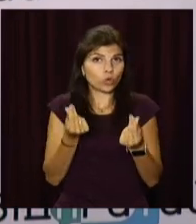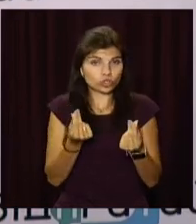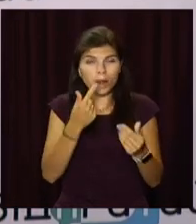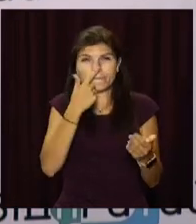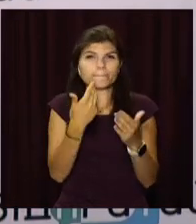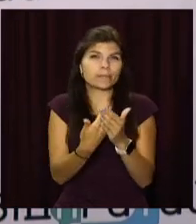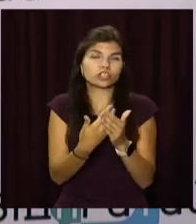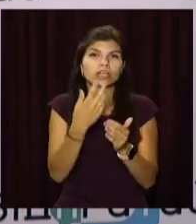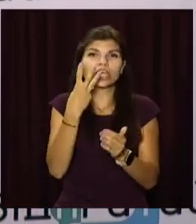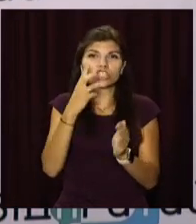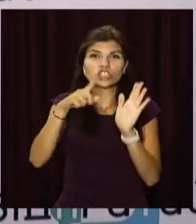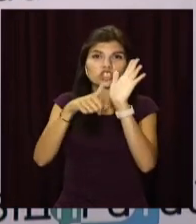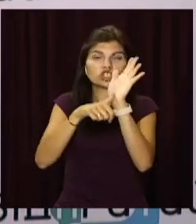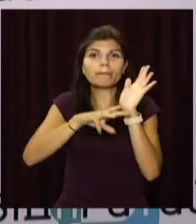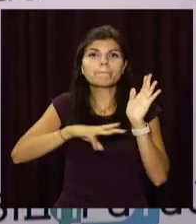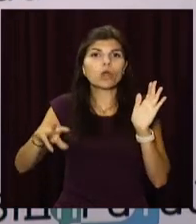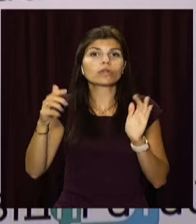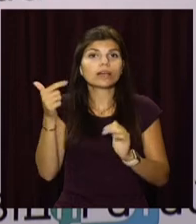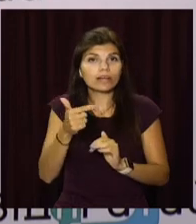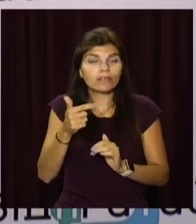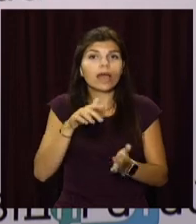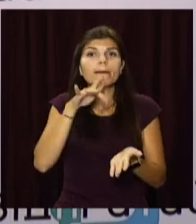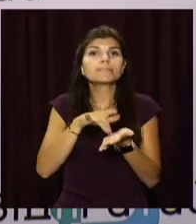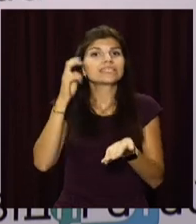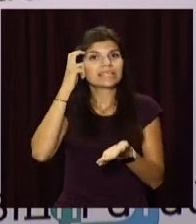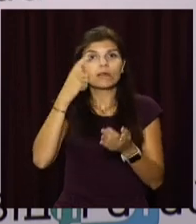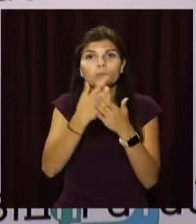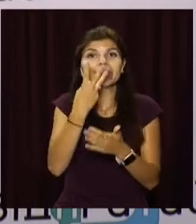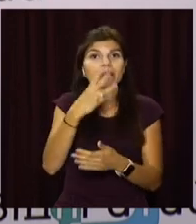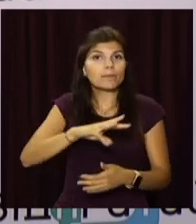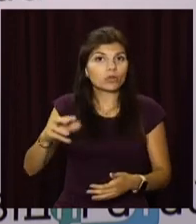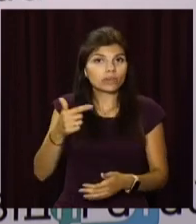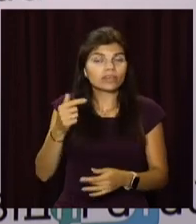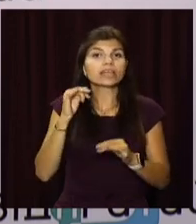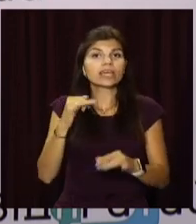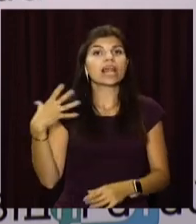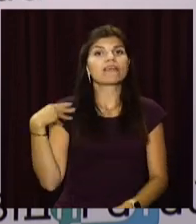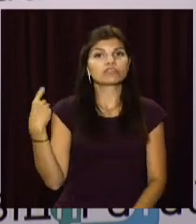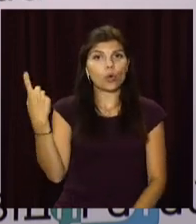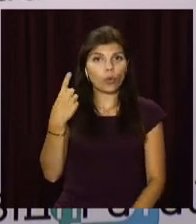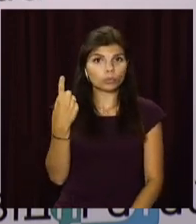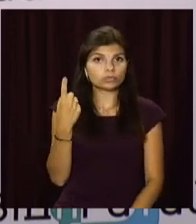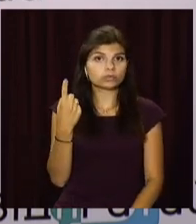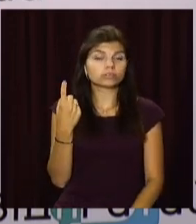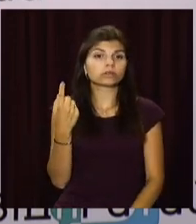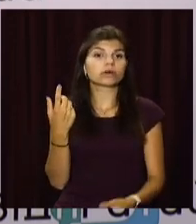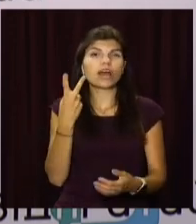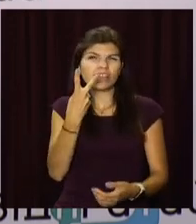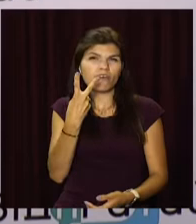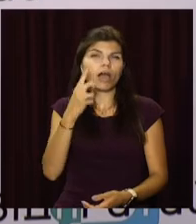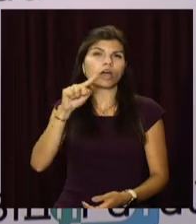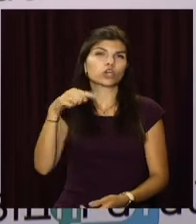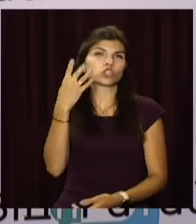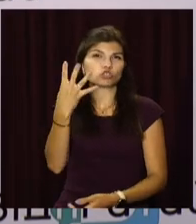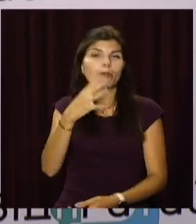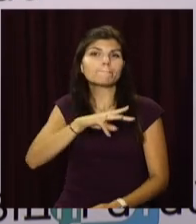майже 3,6 мільйона гривень, місто Київ – понад 3 мільйона гривень і Львівська область –